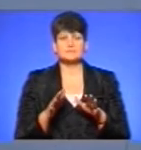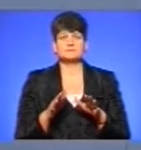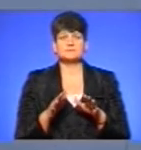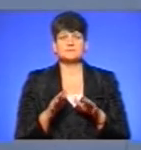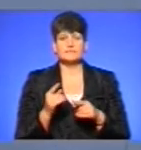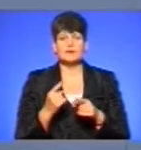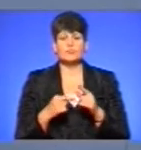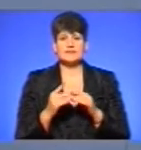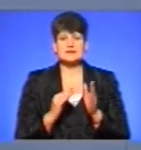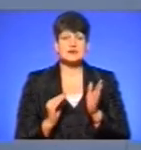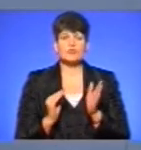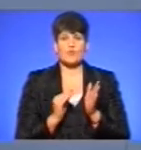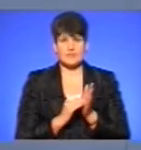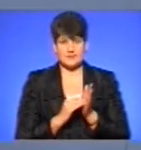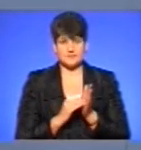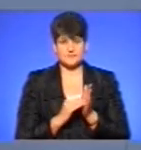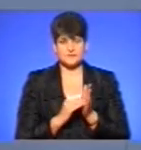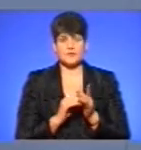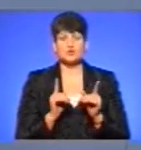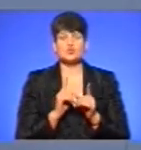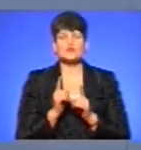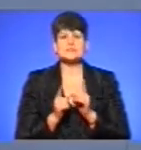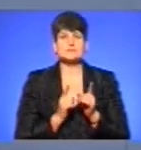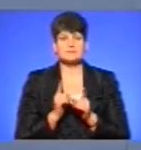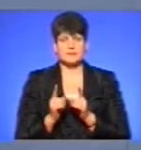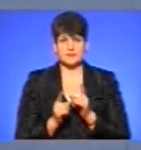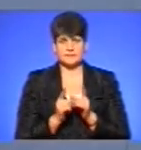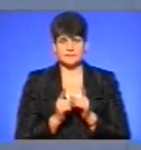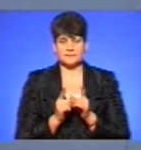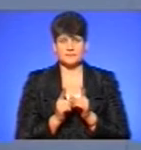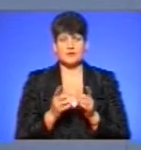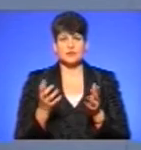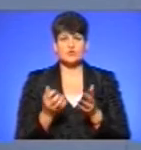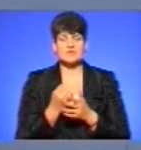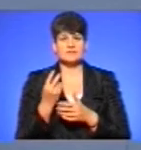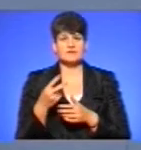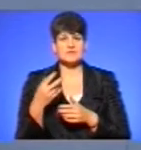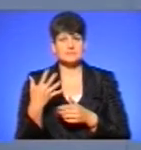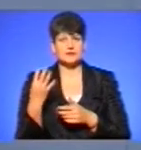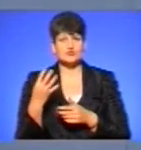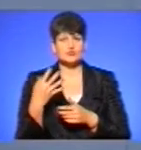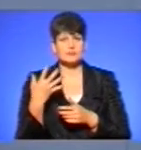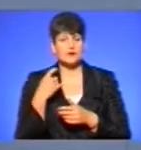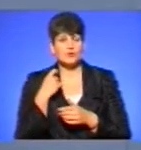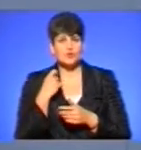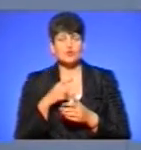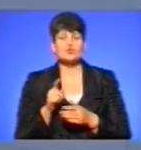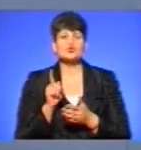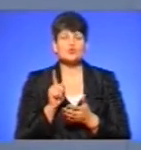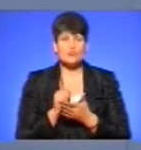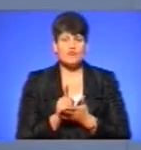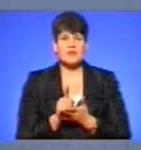до вклейки щодо змін. Що при досягненні 25 і 45-річного віку, тобто зобов'язані